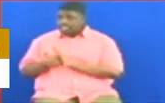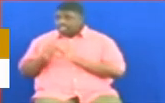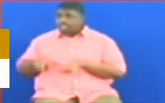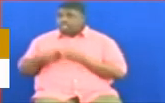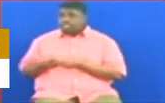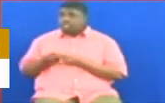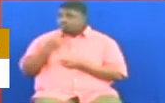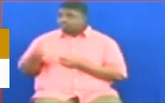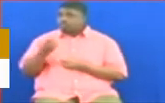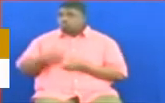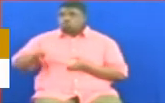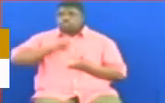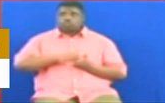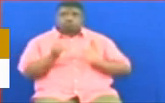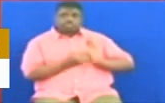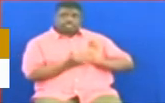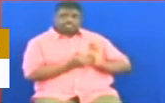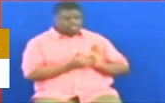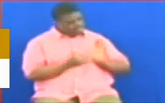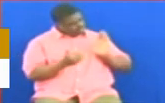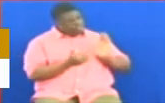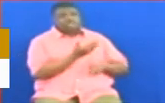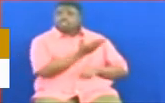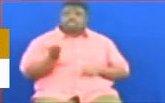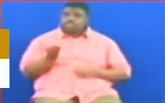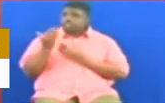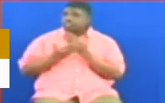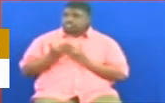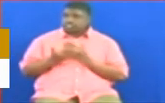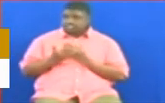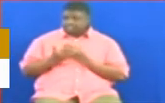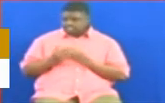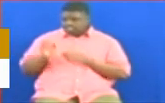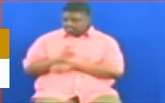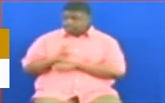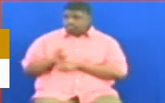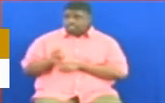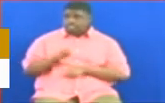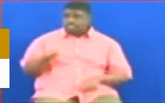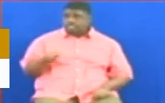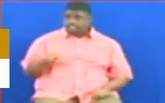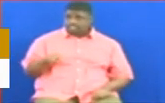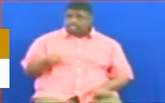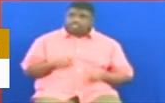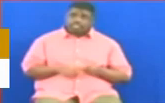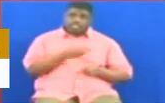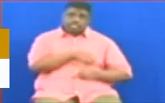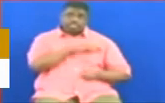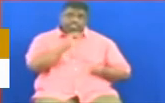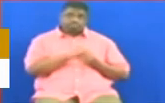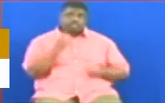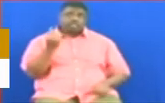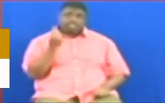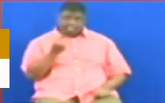iongezwe sheria kwamba kuna sheria zingine za nchi ambazo zipo zinasimamia hili eneo, the Natural Earth and the Resources